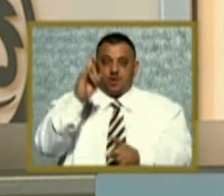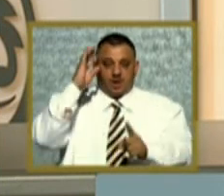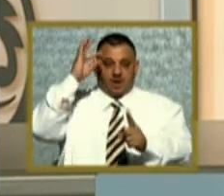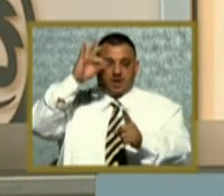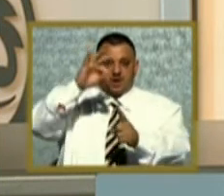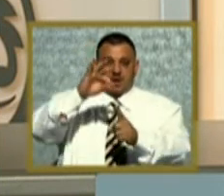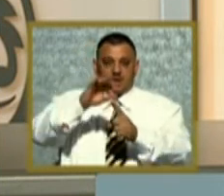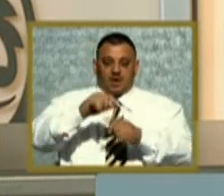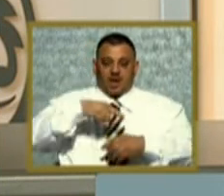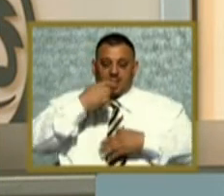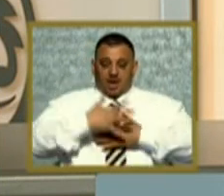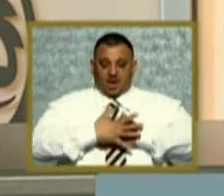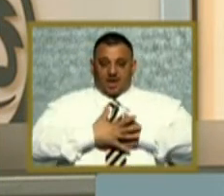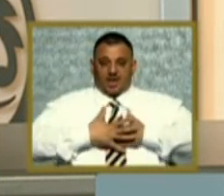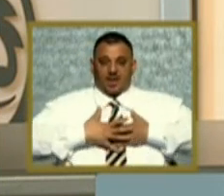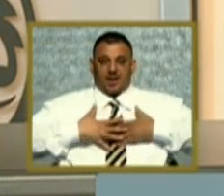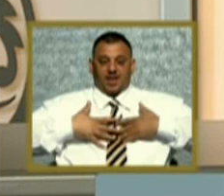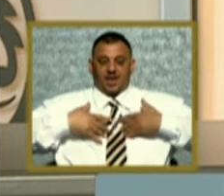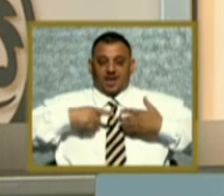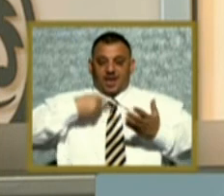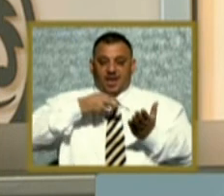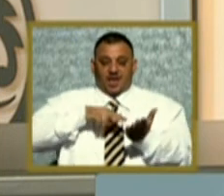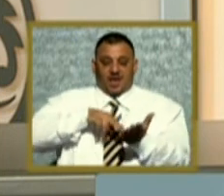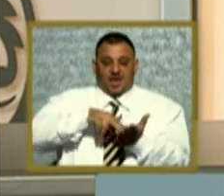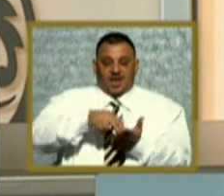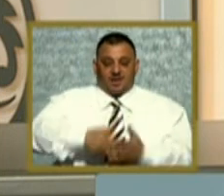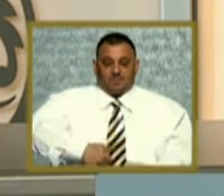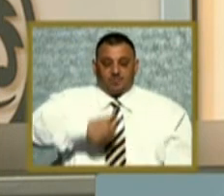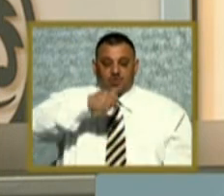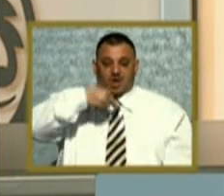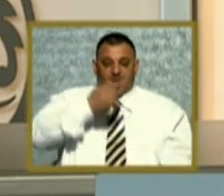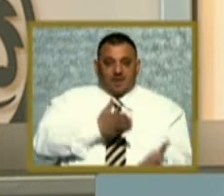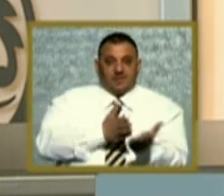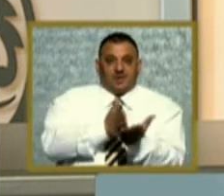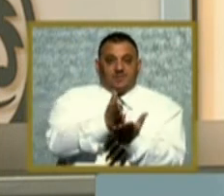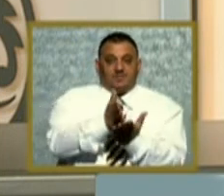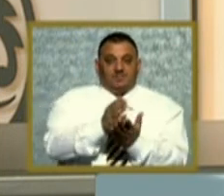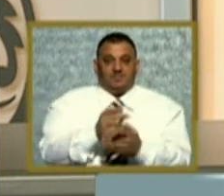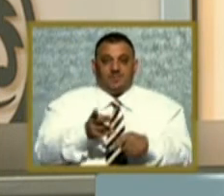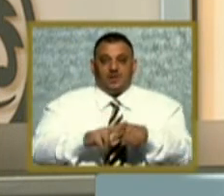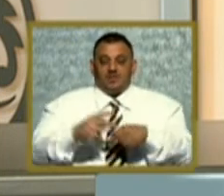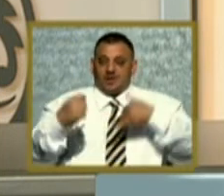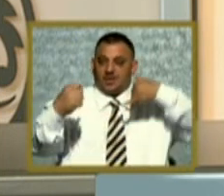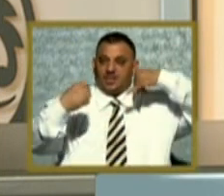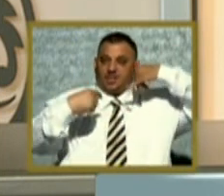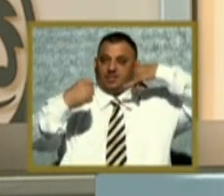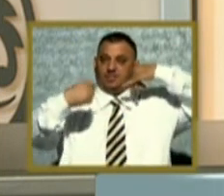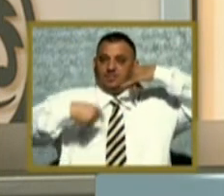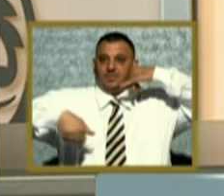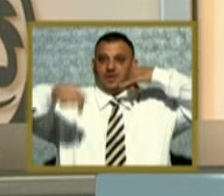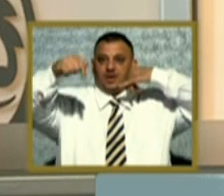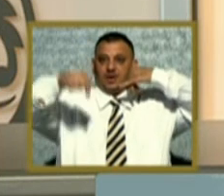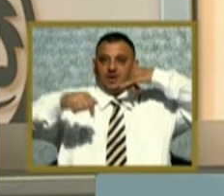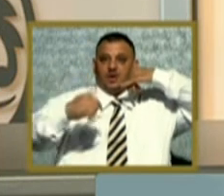العليم الحكيم. اللهم اشرح لي صدري ويسر لي أمري، واحلل عقدة من لساني يفقه قولي. حتى تصل أسئلتكم لهذا اليوم،